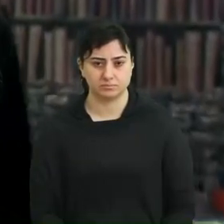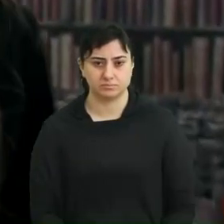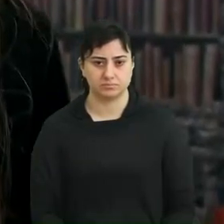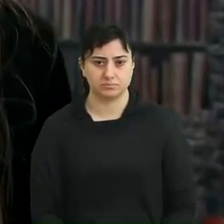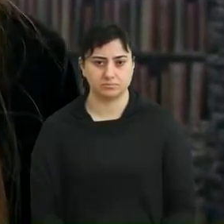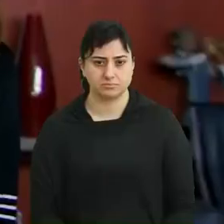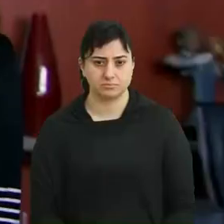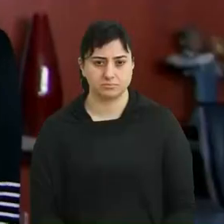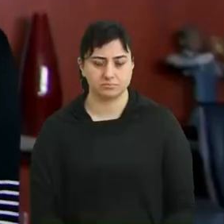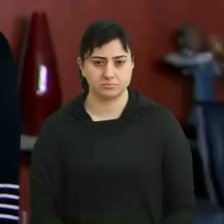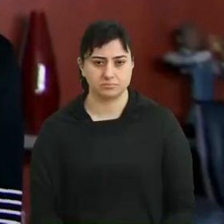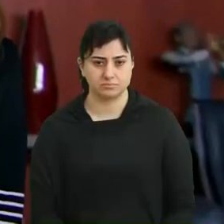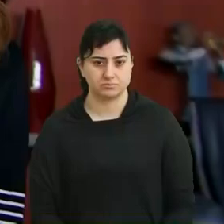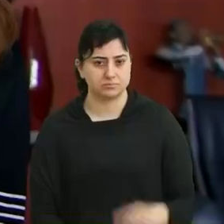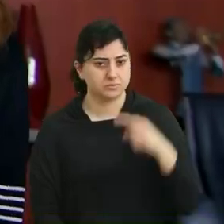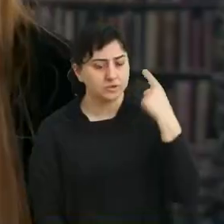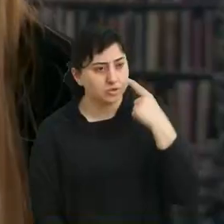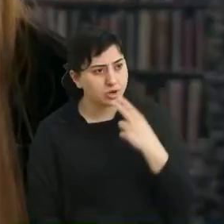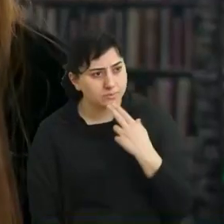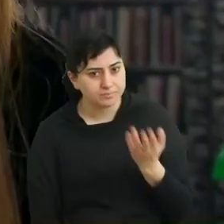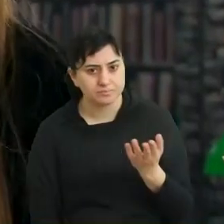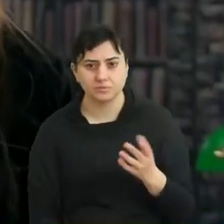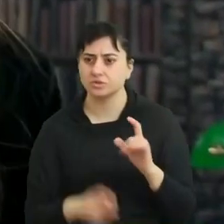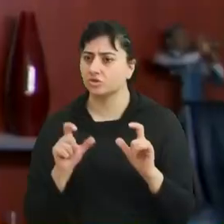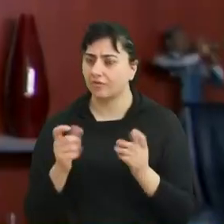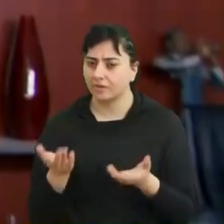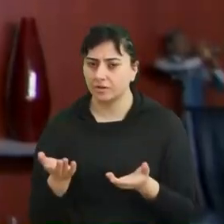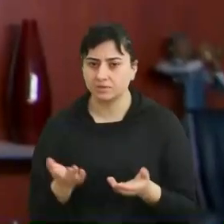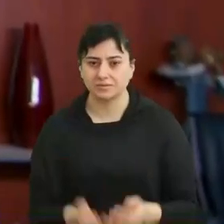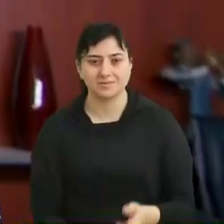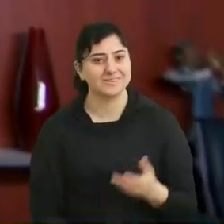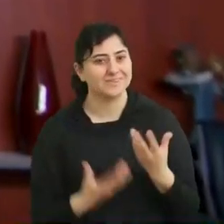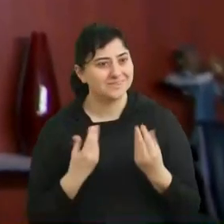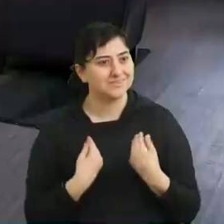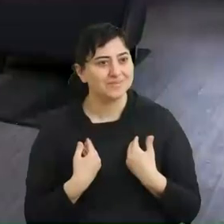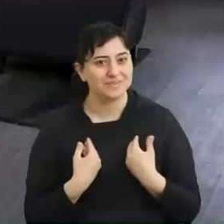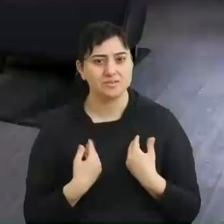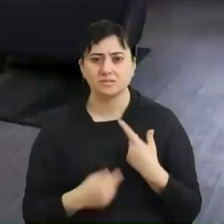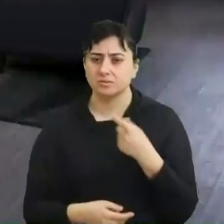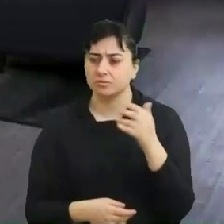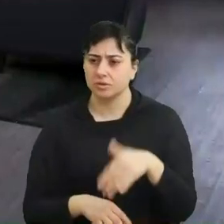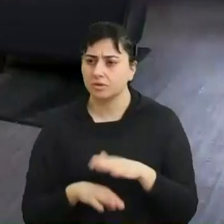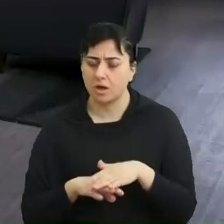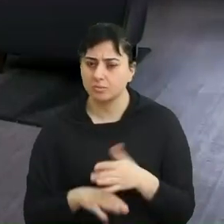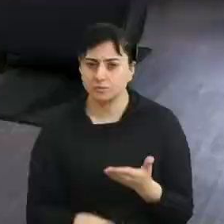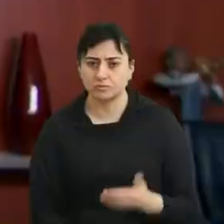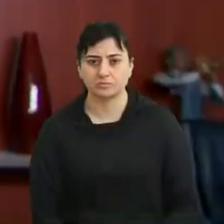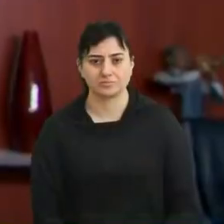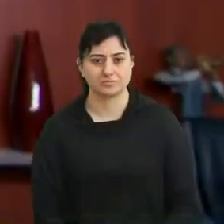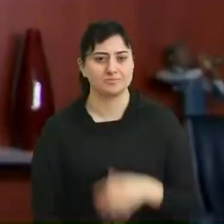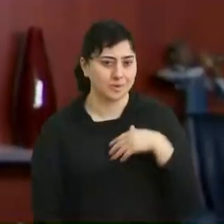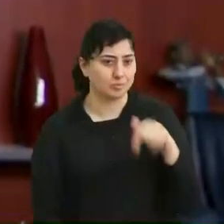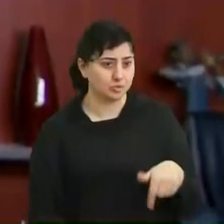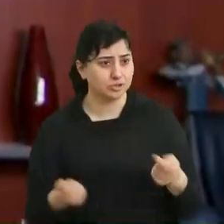kaldı. Ah! Rüyam Hanım. Cavidan. Buyurun benim. Senin ne işin var burada?